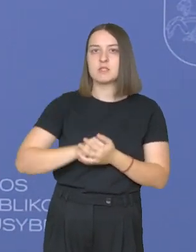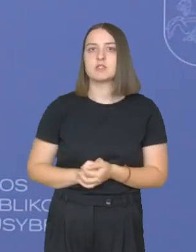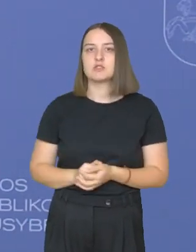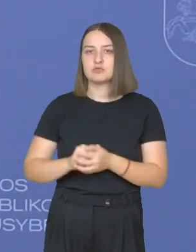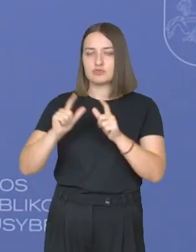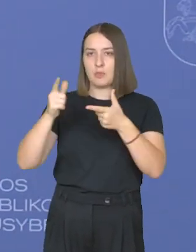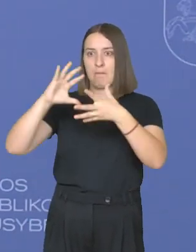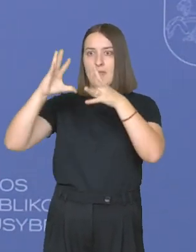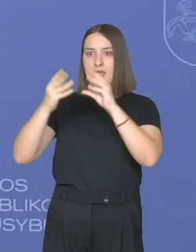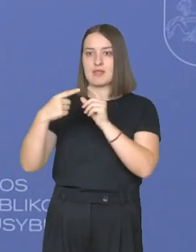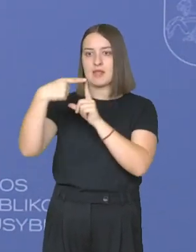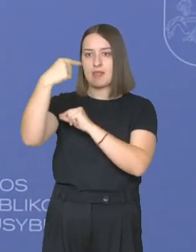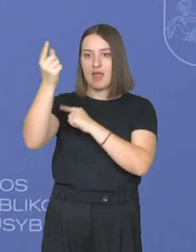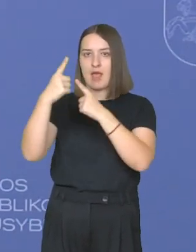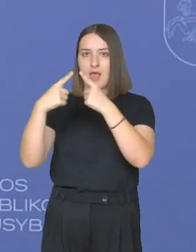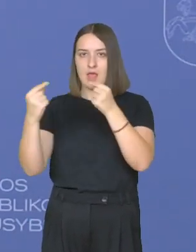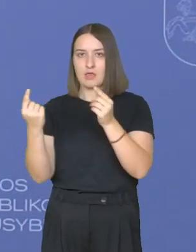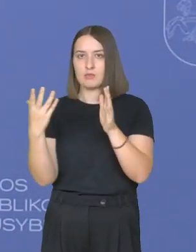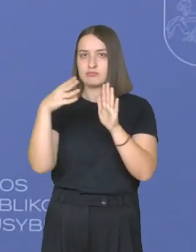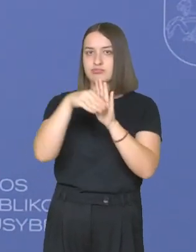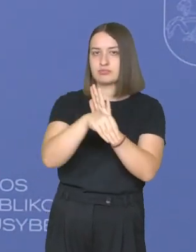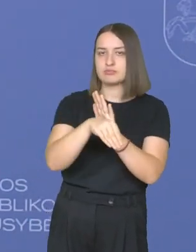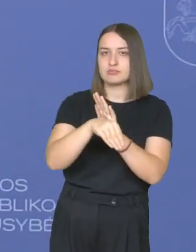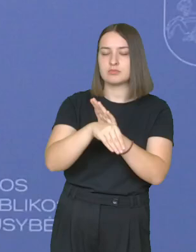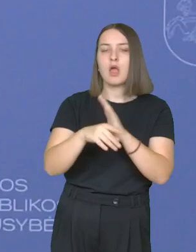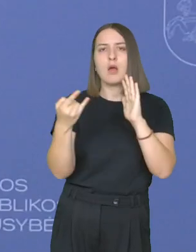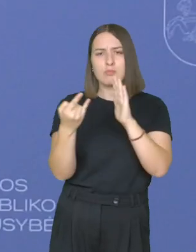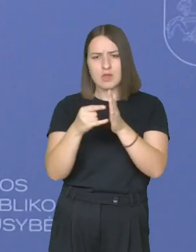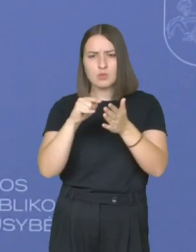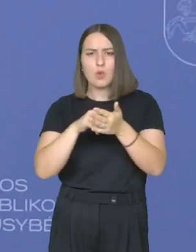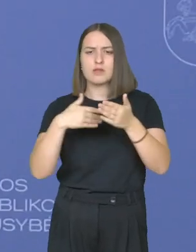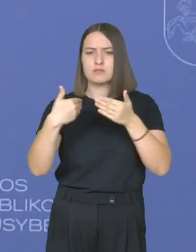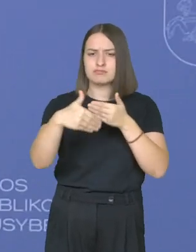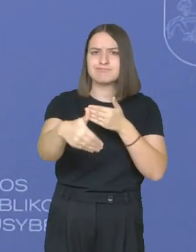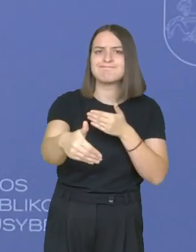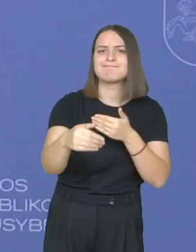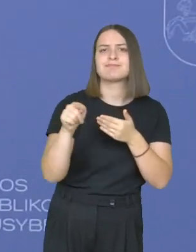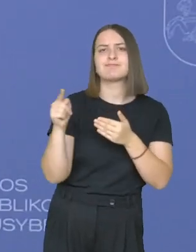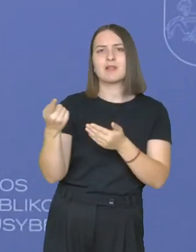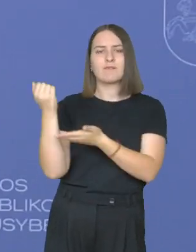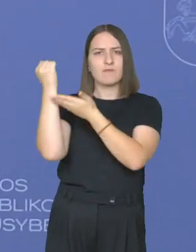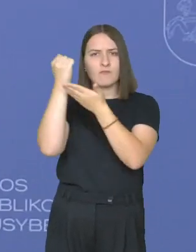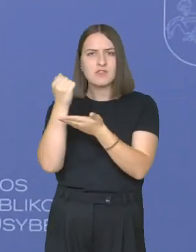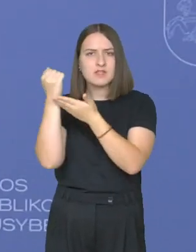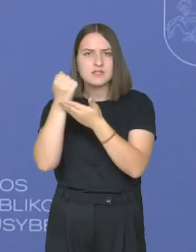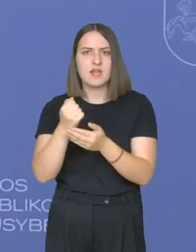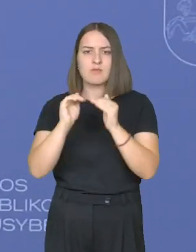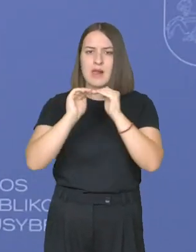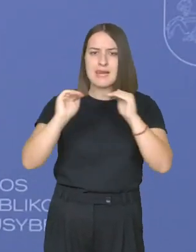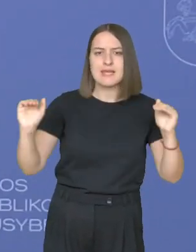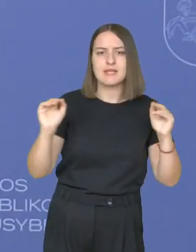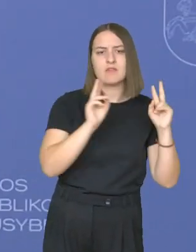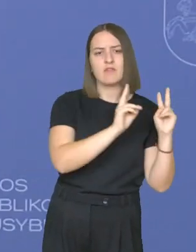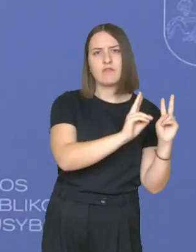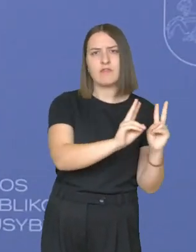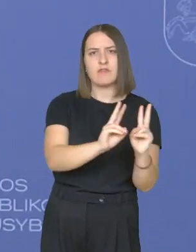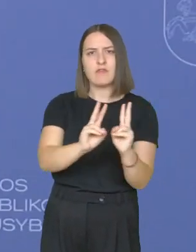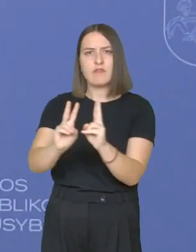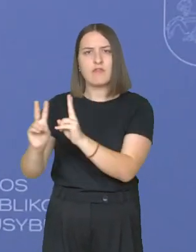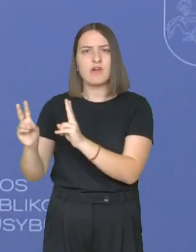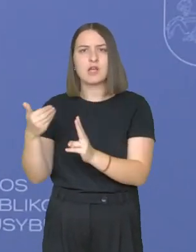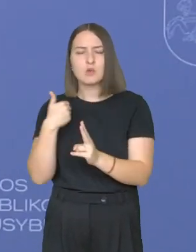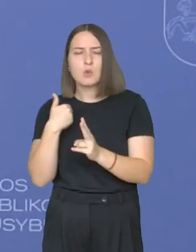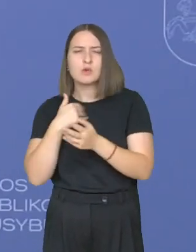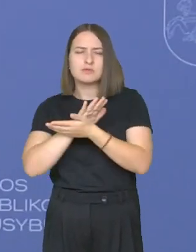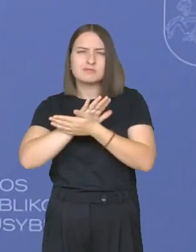a planuojame šį finansavimo lygį išlaikyti ir ateityje dėdami visas pastangas kad finansavimas būtų tvarus ir